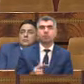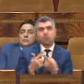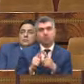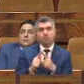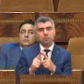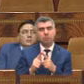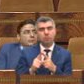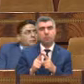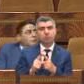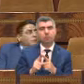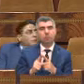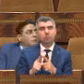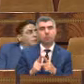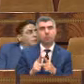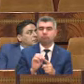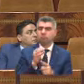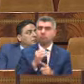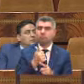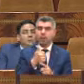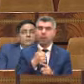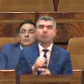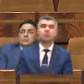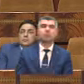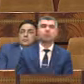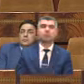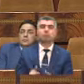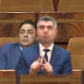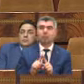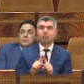ميدان جميل، لانه كيف الدوله